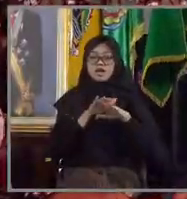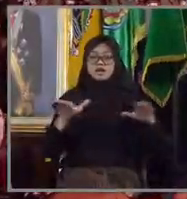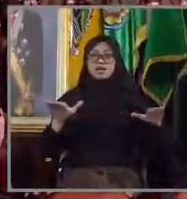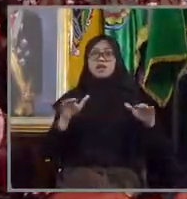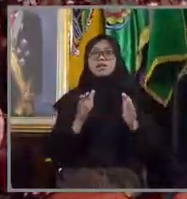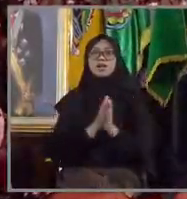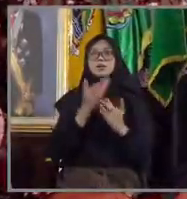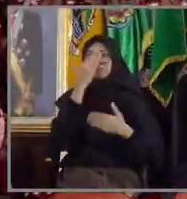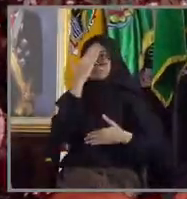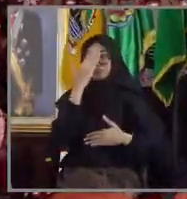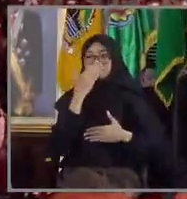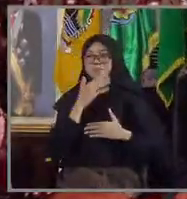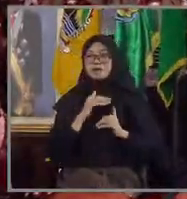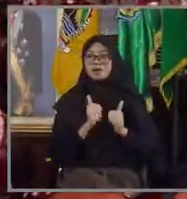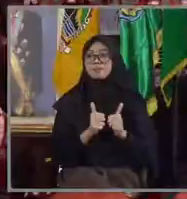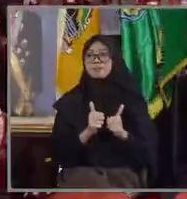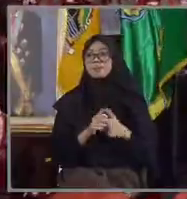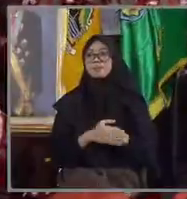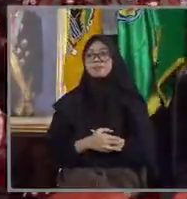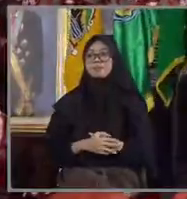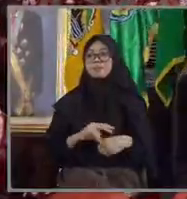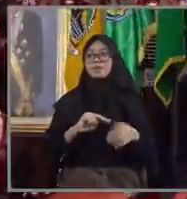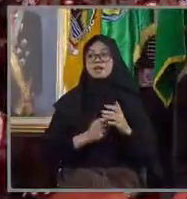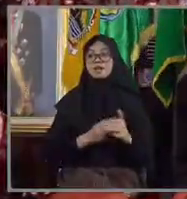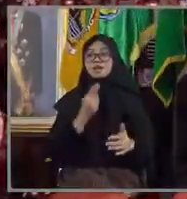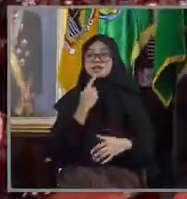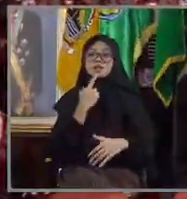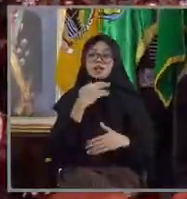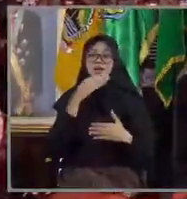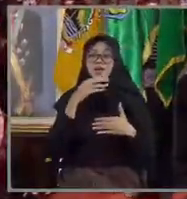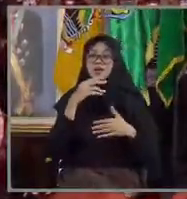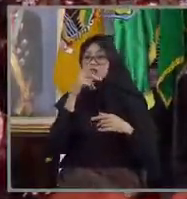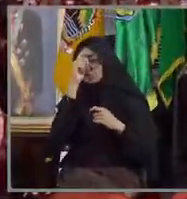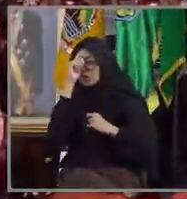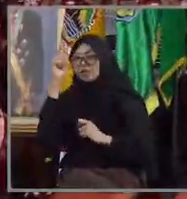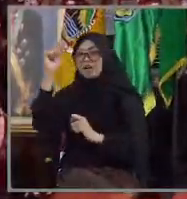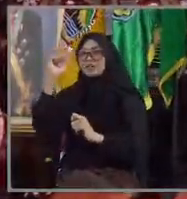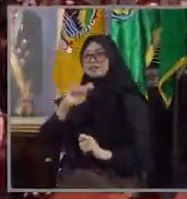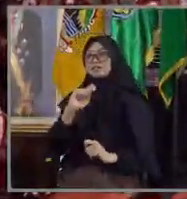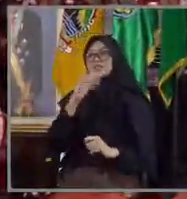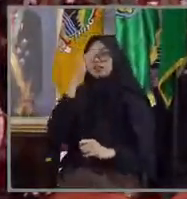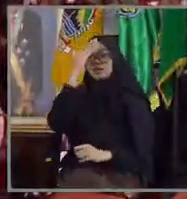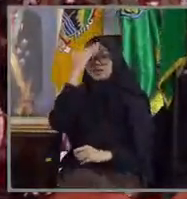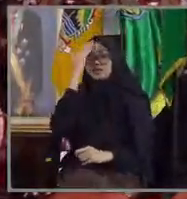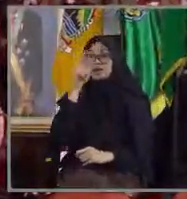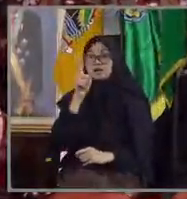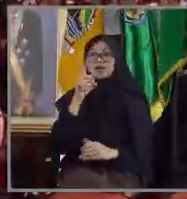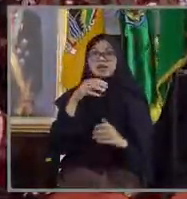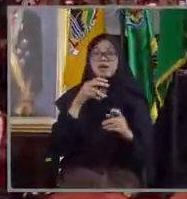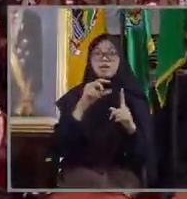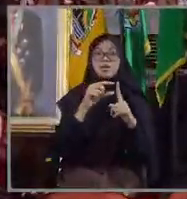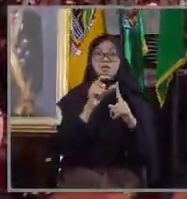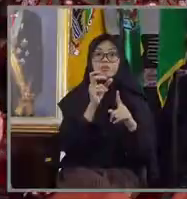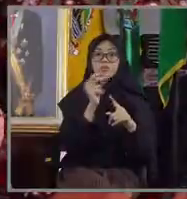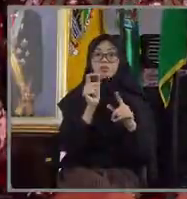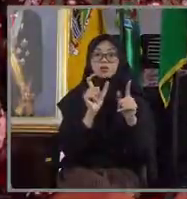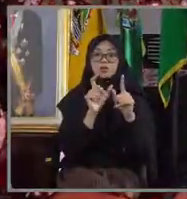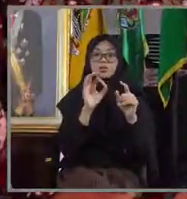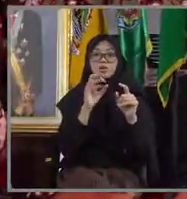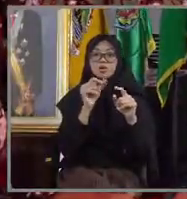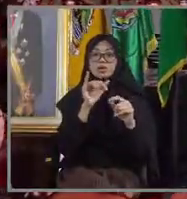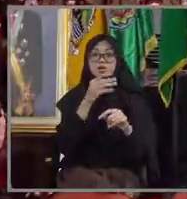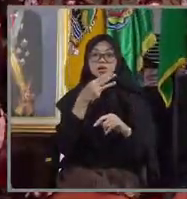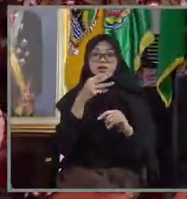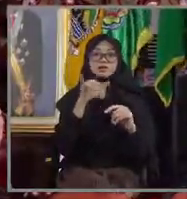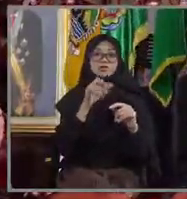hingga penuh dengan toleransi Ingatkan bule yang di Purworejo dia berkebutuhan khusus kan ditendang inginkan